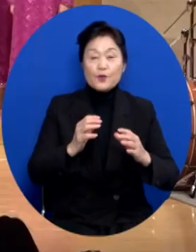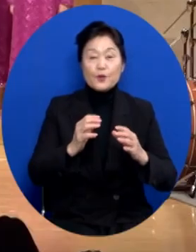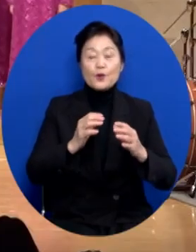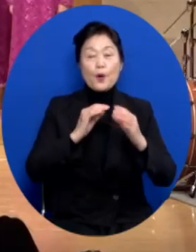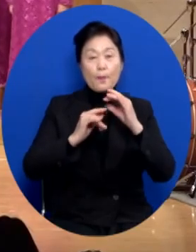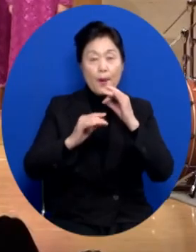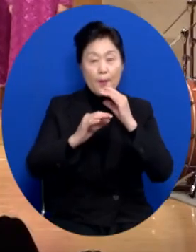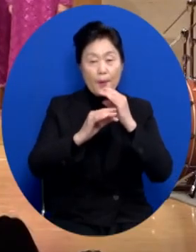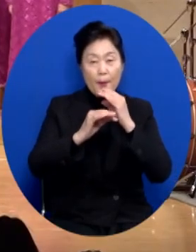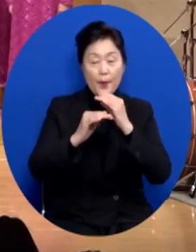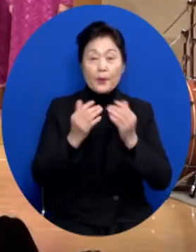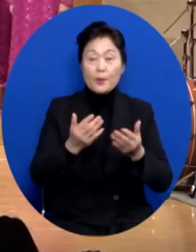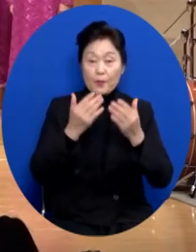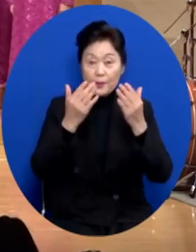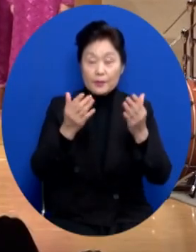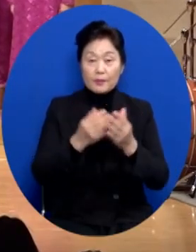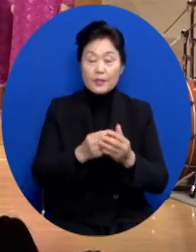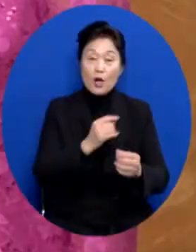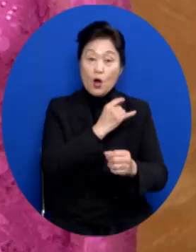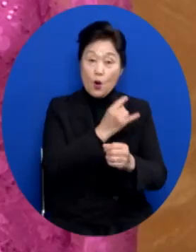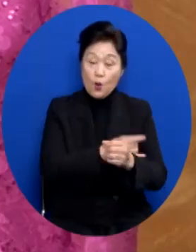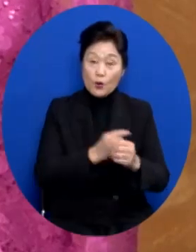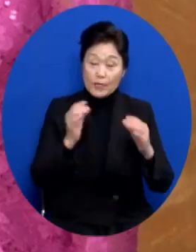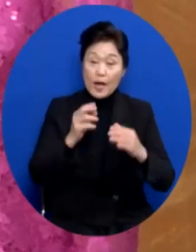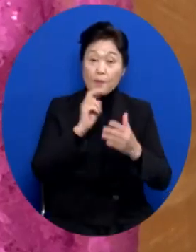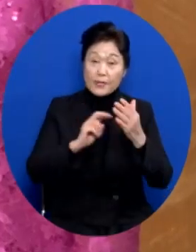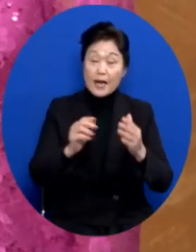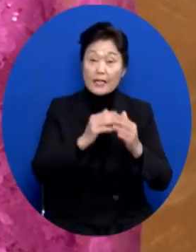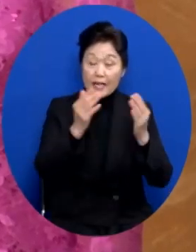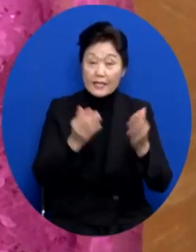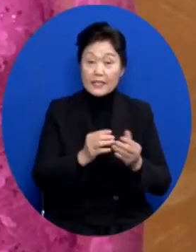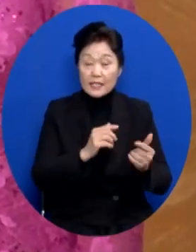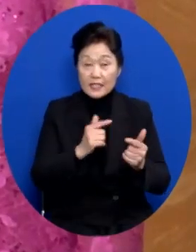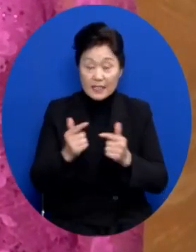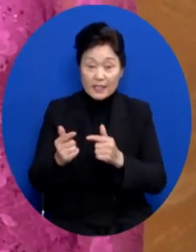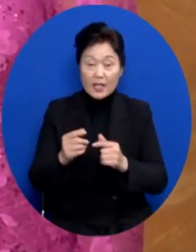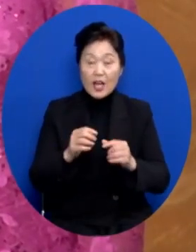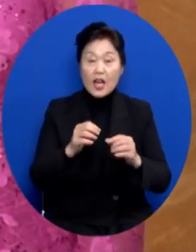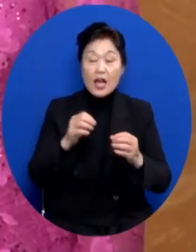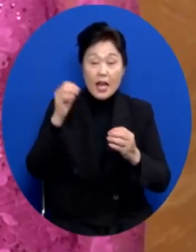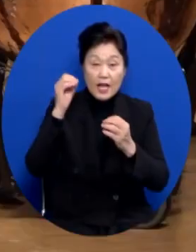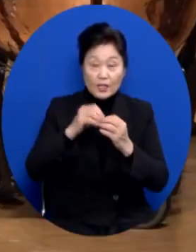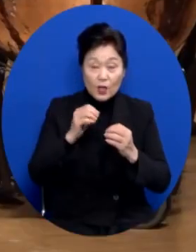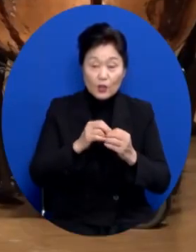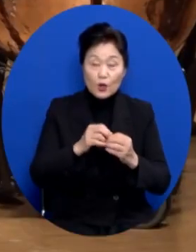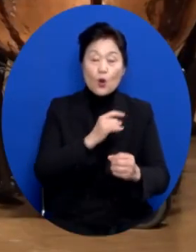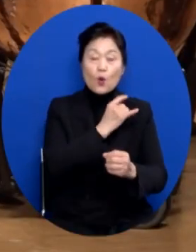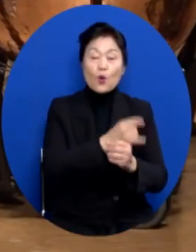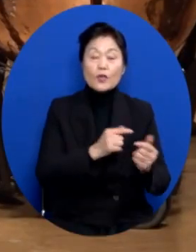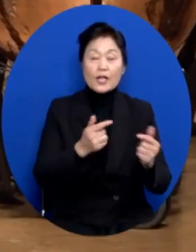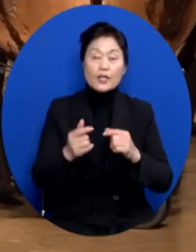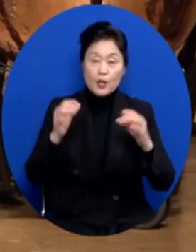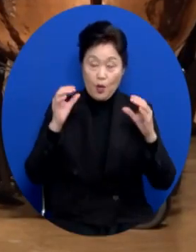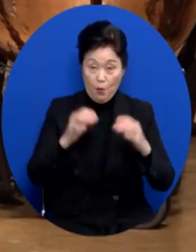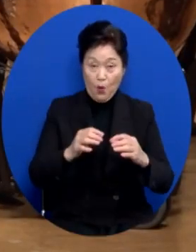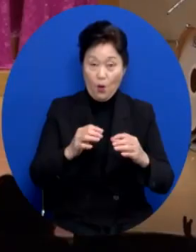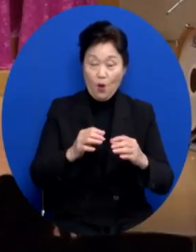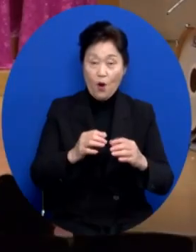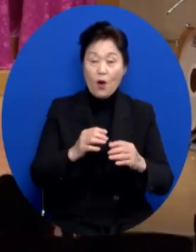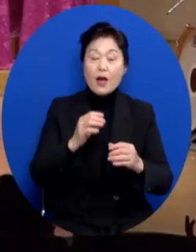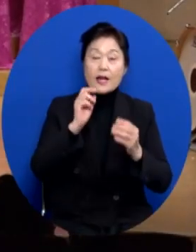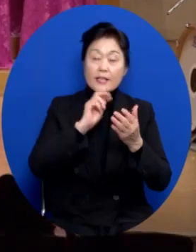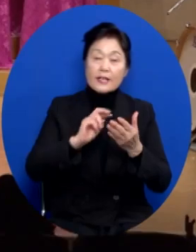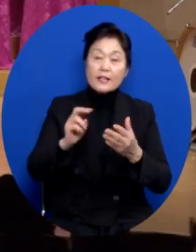더했습니다. 한편 CTS 권사합창단은 정통 기독교 교단 소속 교회 시무 권사들이 모인 합창단으로 찬양을